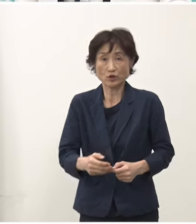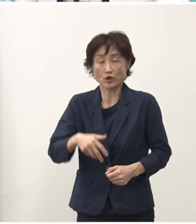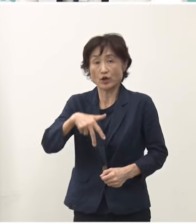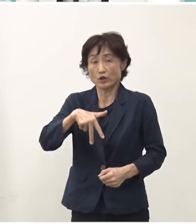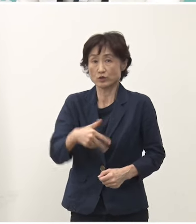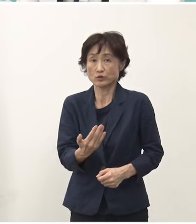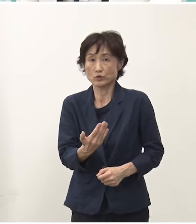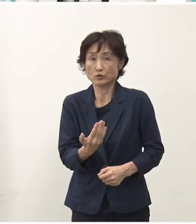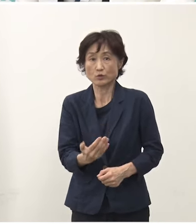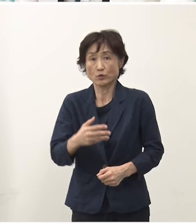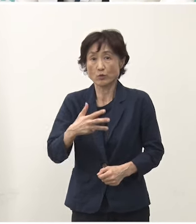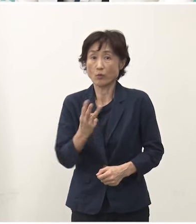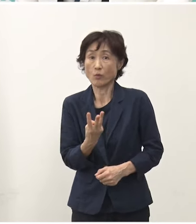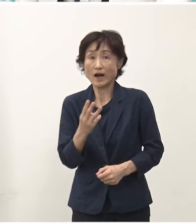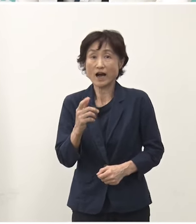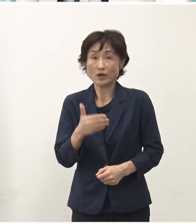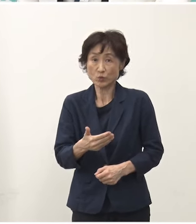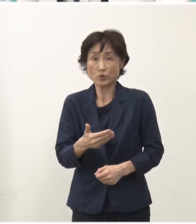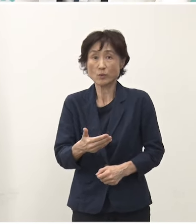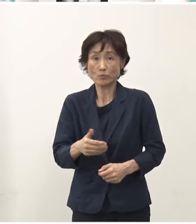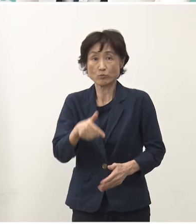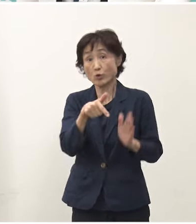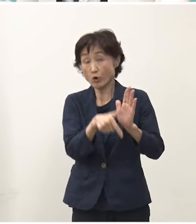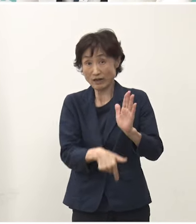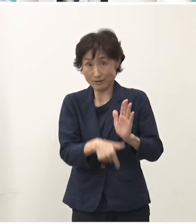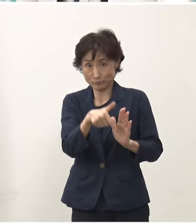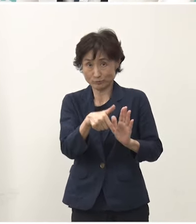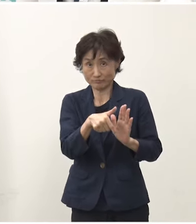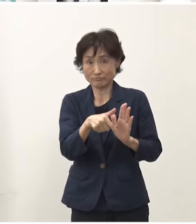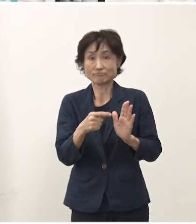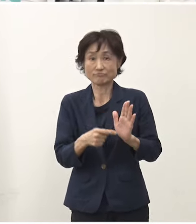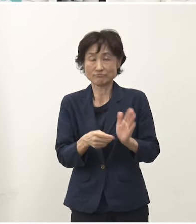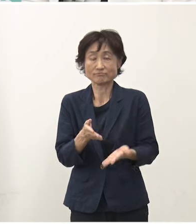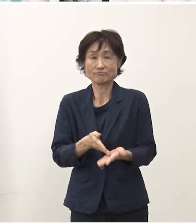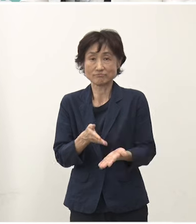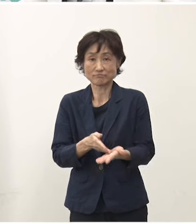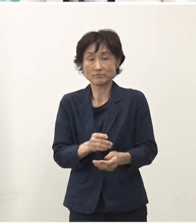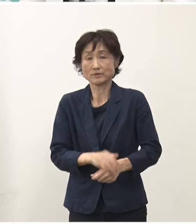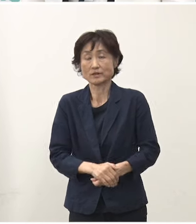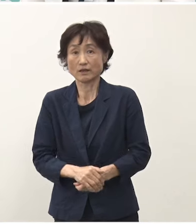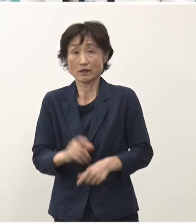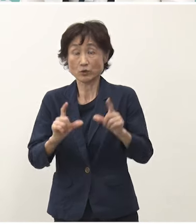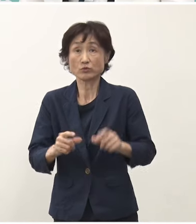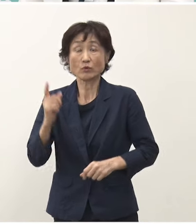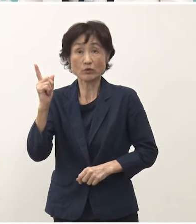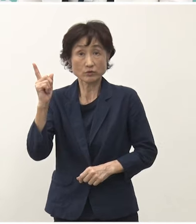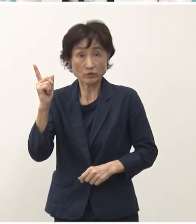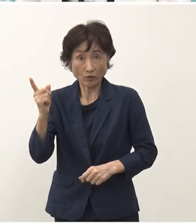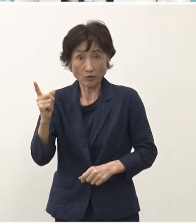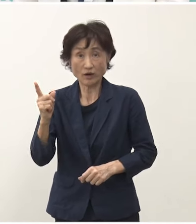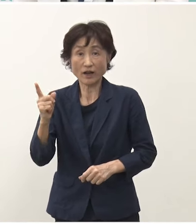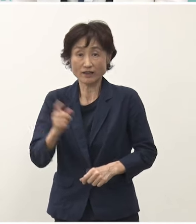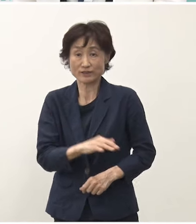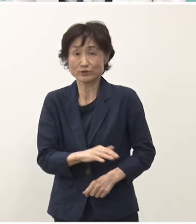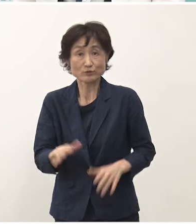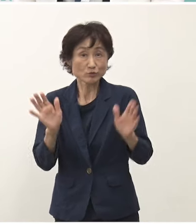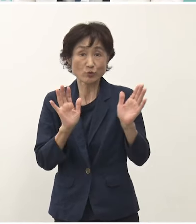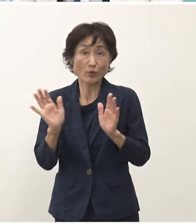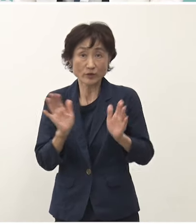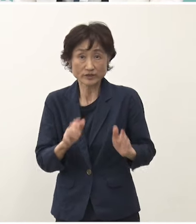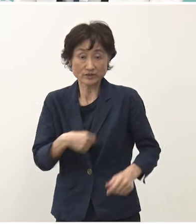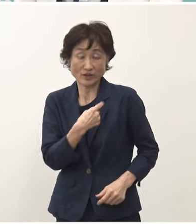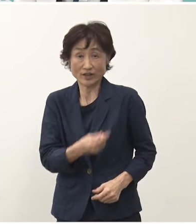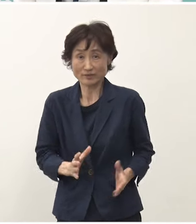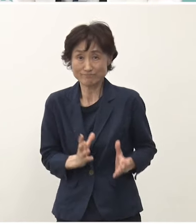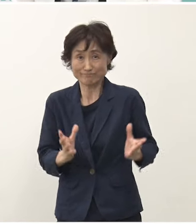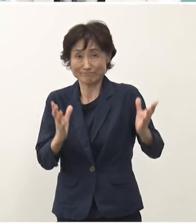え港区スワプログラムの実施についてですえ東京都が乳幼児の豊かな心を育む